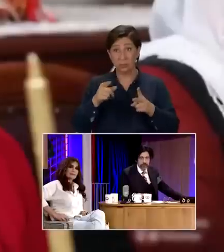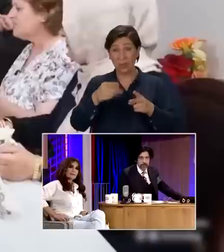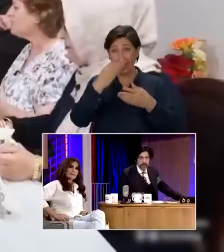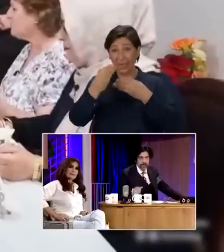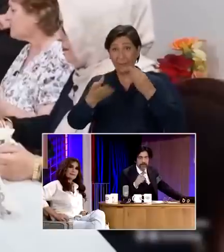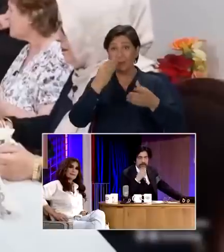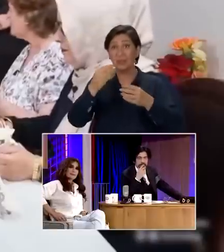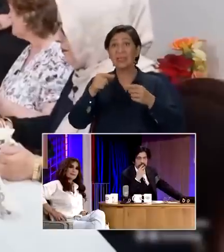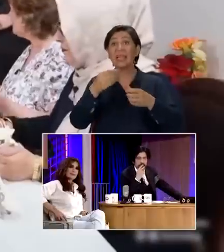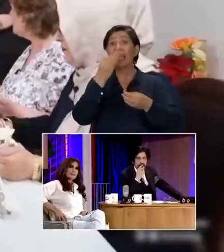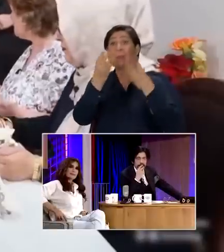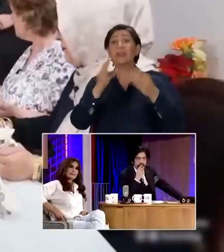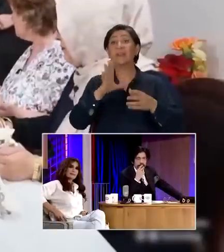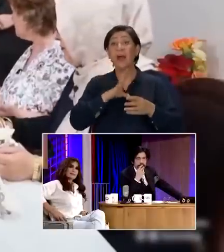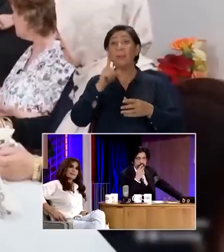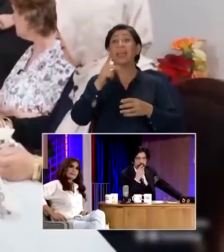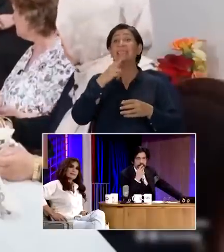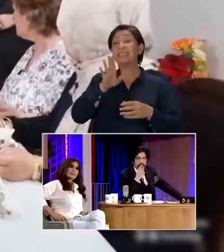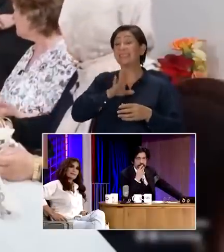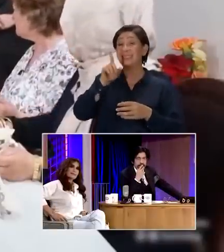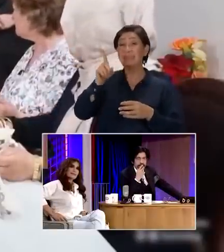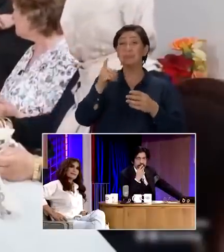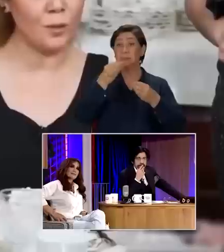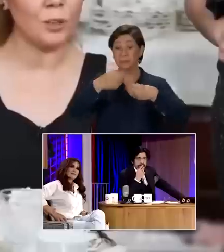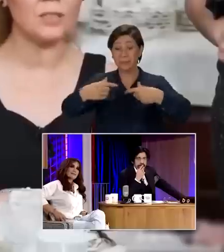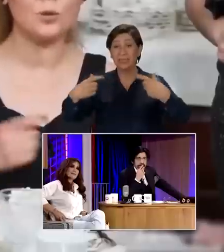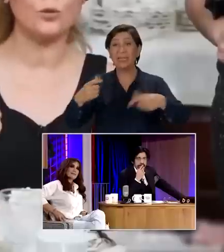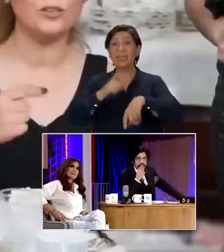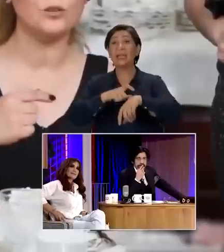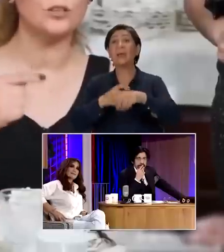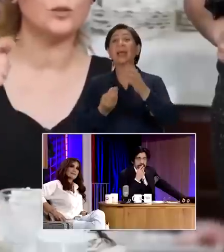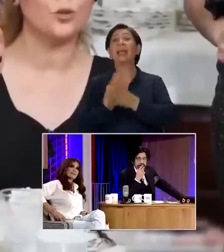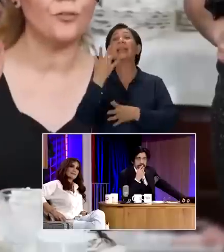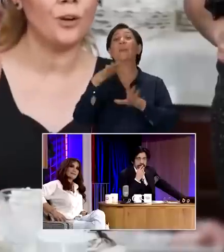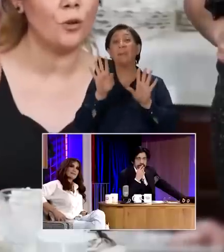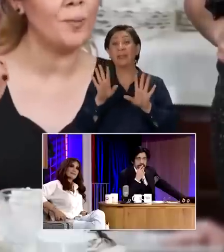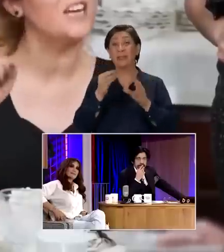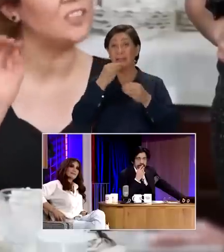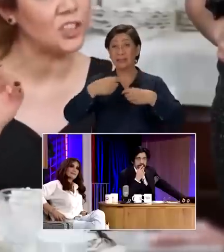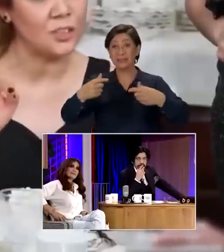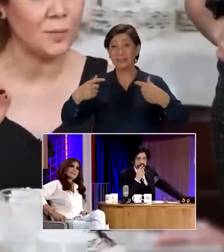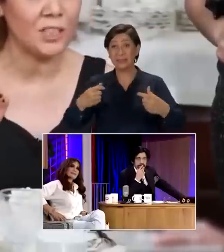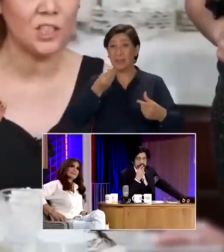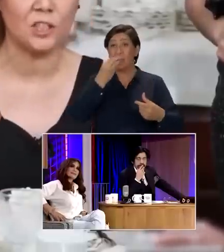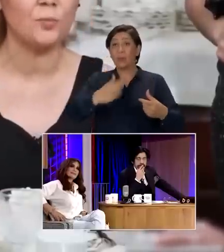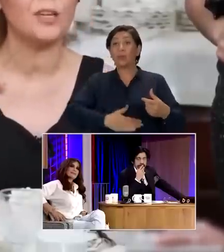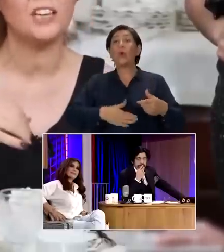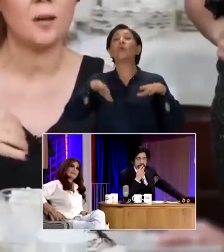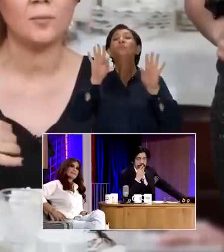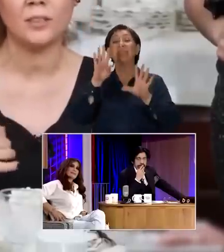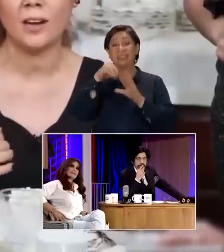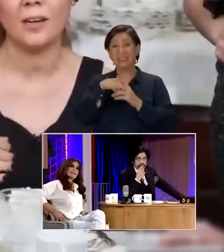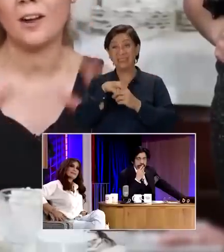orucunu bize... açmak için mi sadece ikramlık yok mu? İkramlıklarımız var ama kızımız onları sofraya koymaya yetiştiremediği için